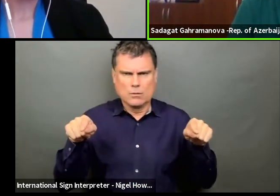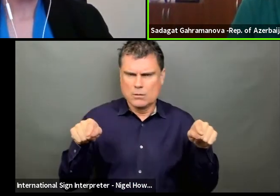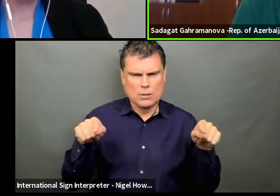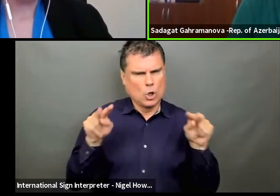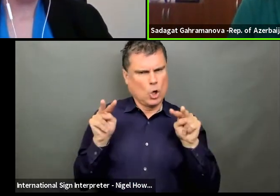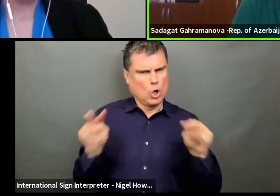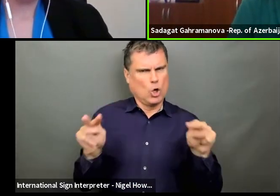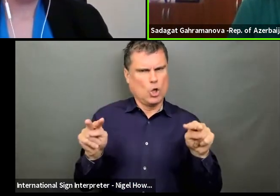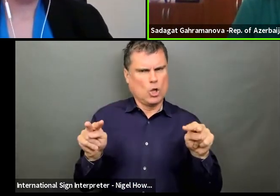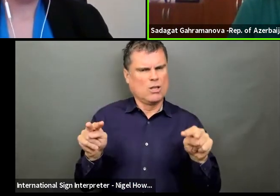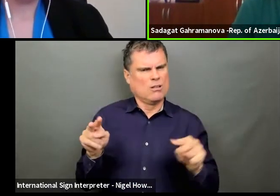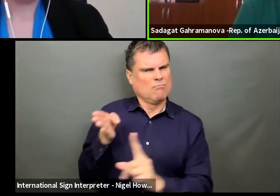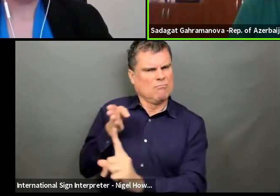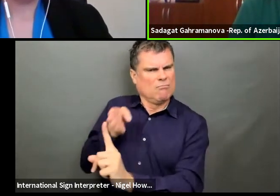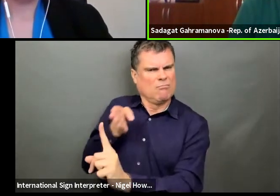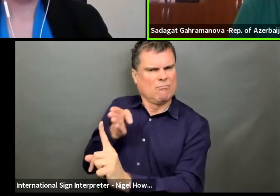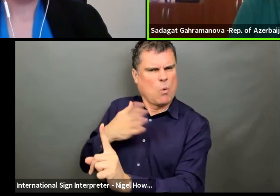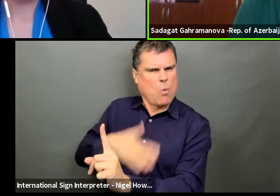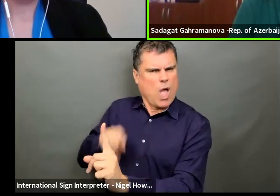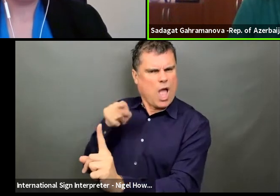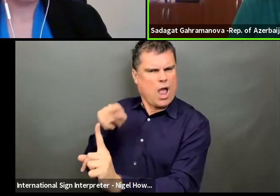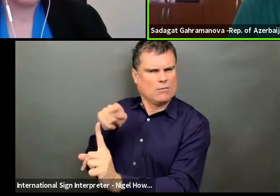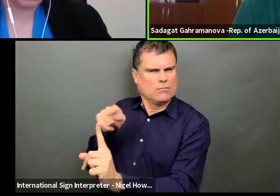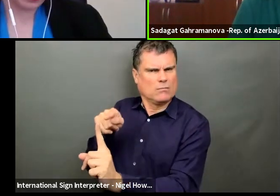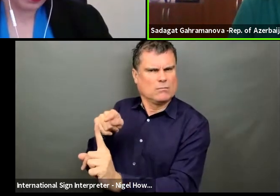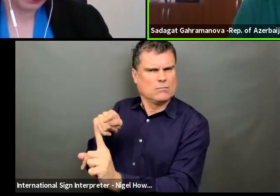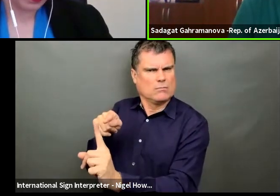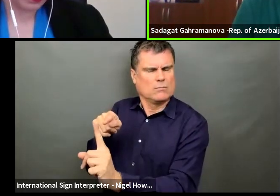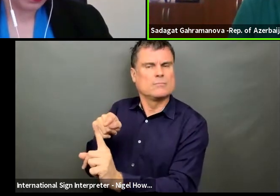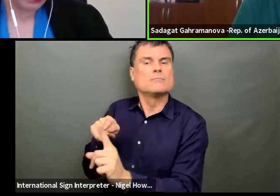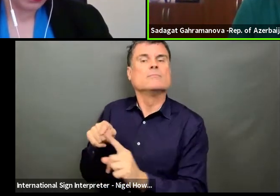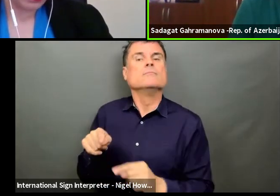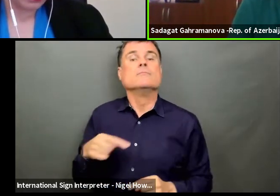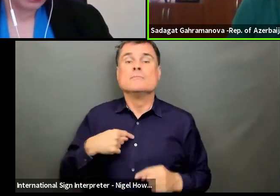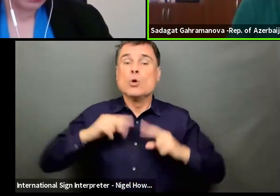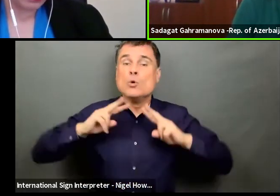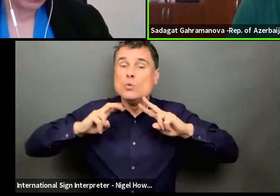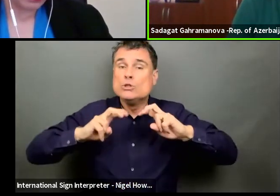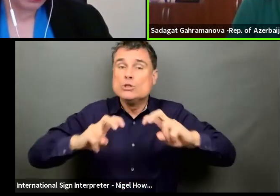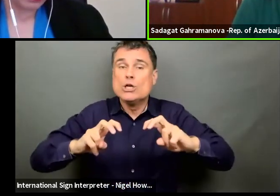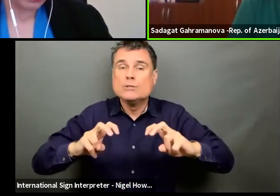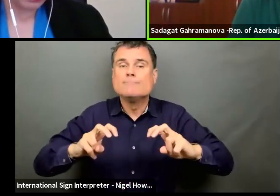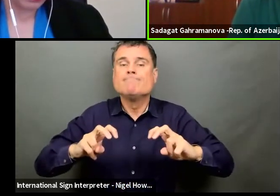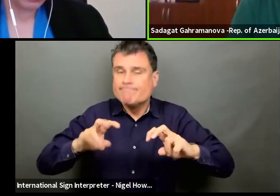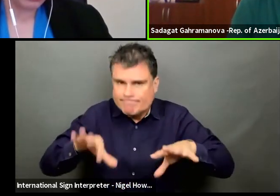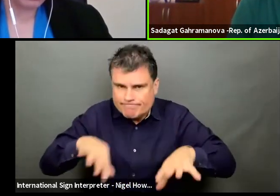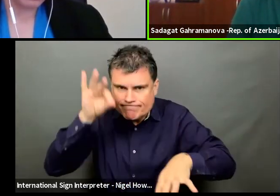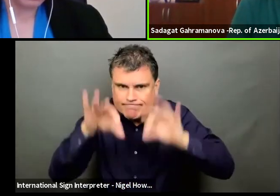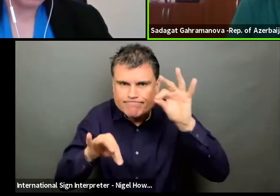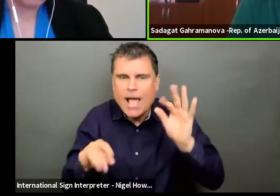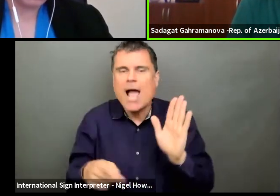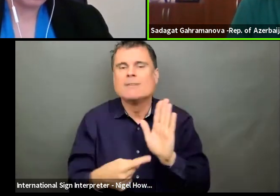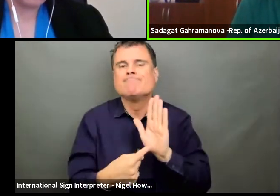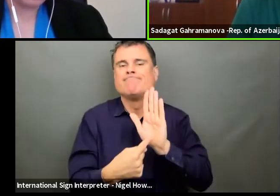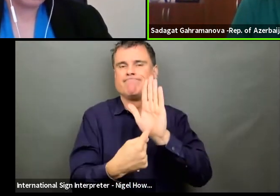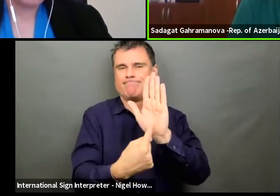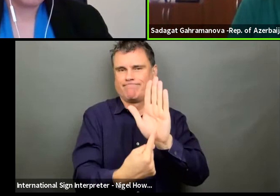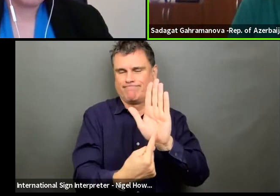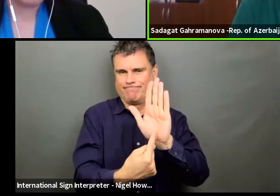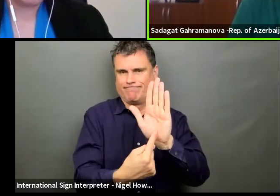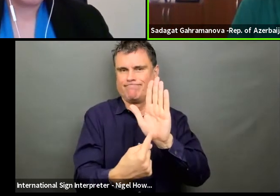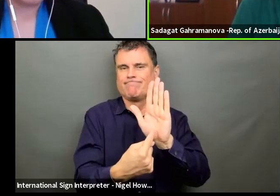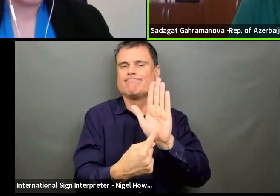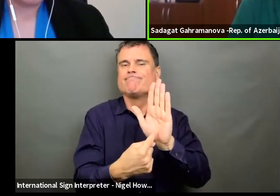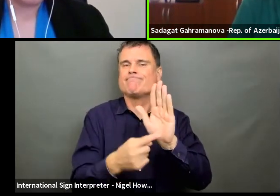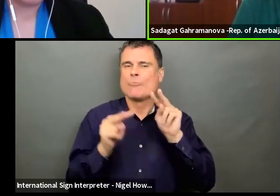и использованием как имеющихся количественных, так и качественных данных. В ходе данного